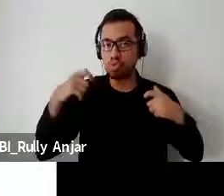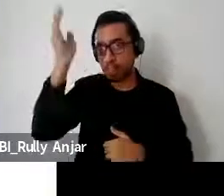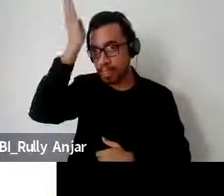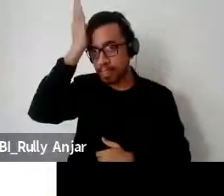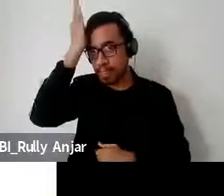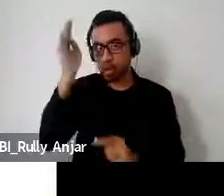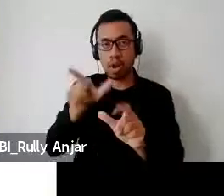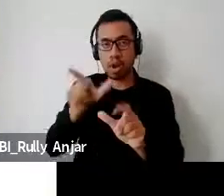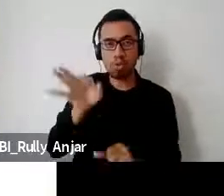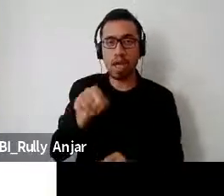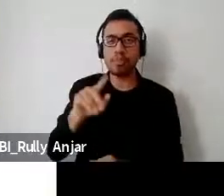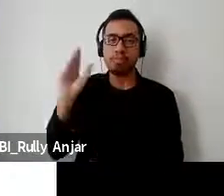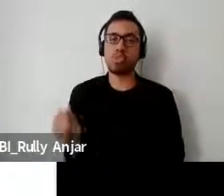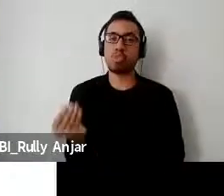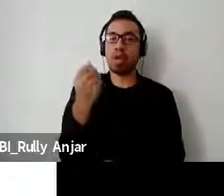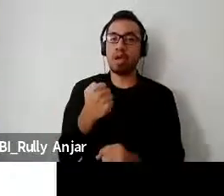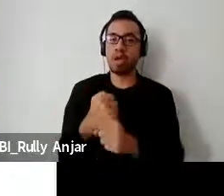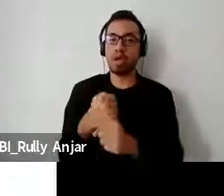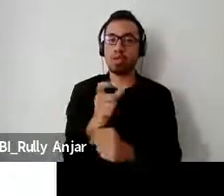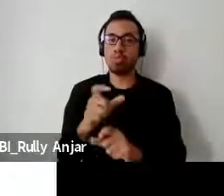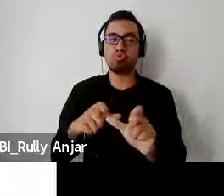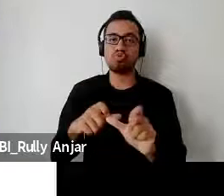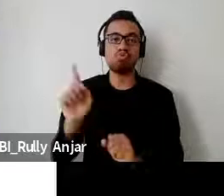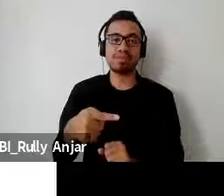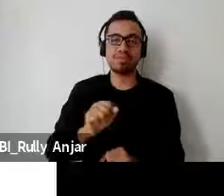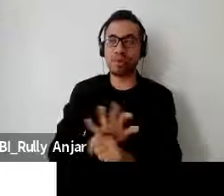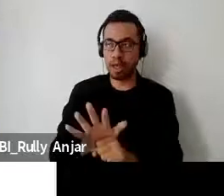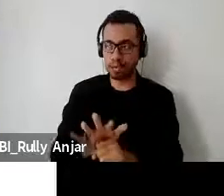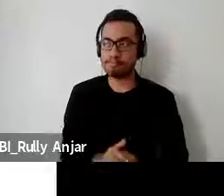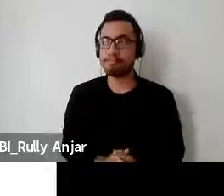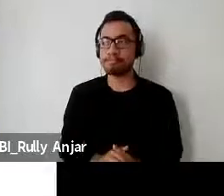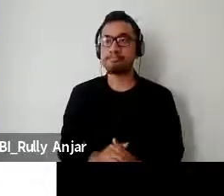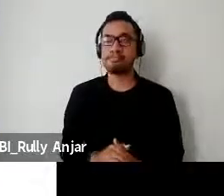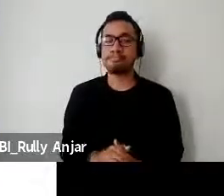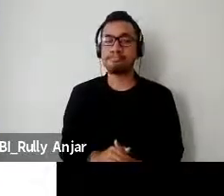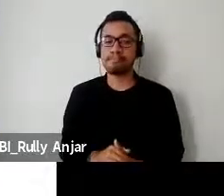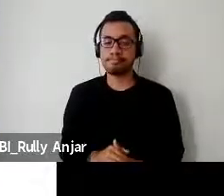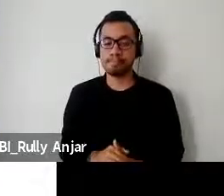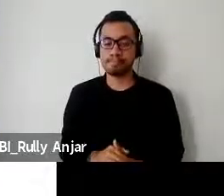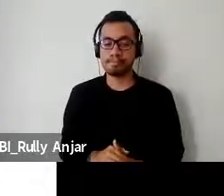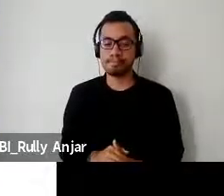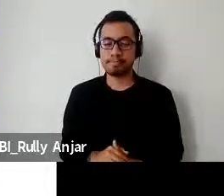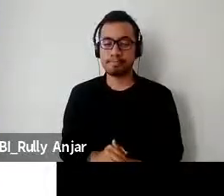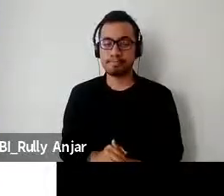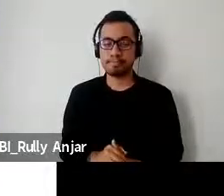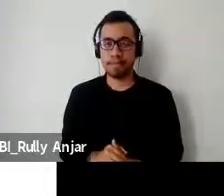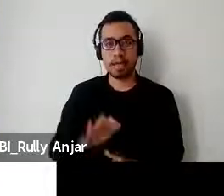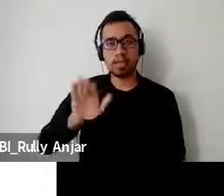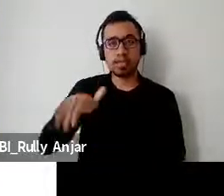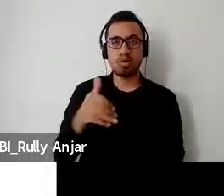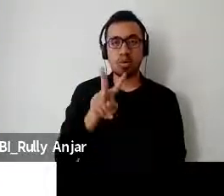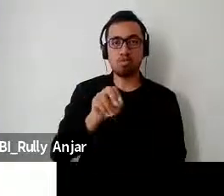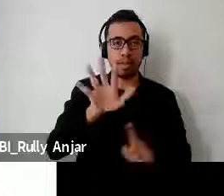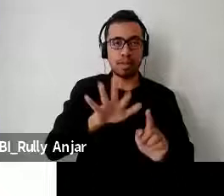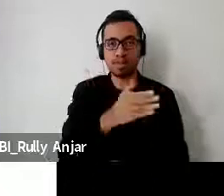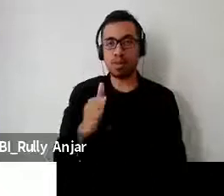tugas percepatan penanganan COVID-19. Kalau kita lihat data pemilihan lokal tahun 2015,